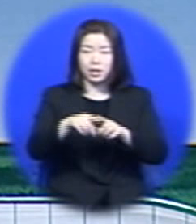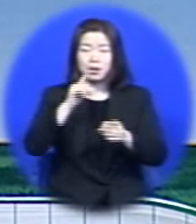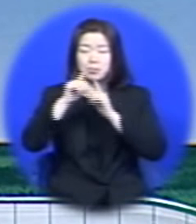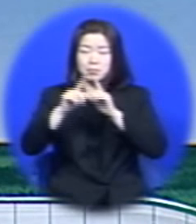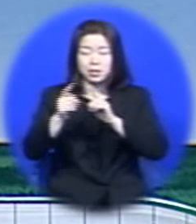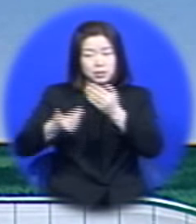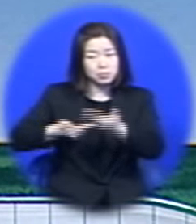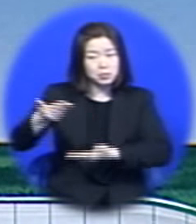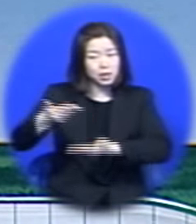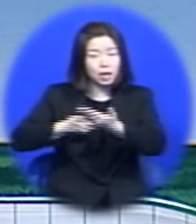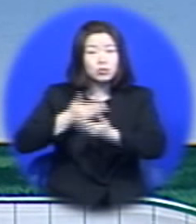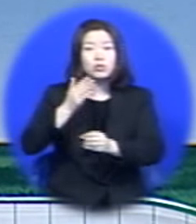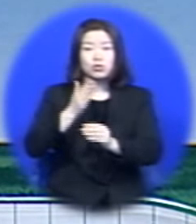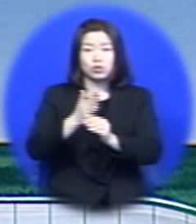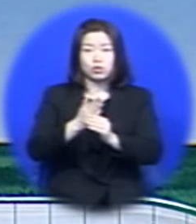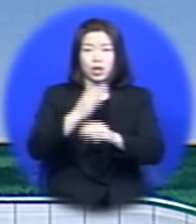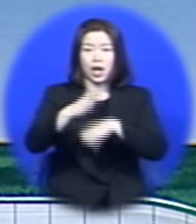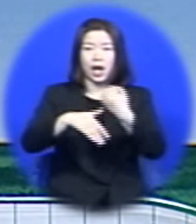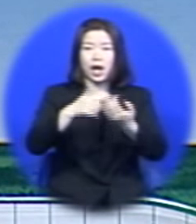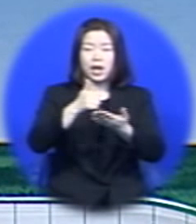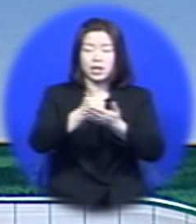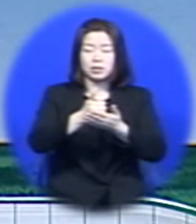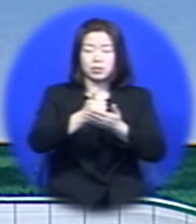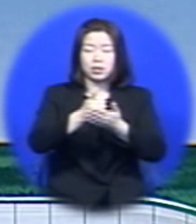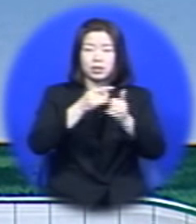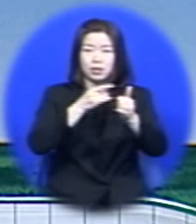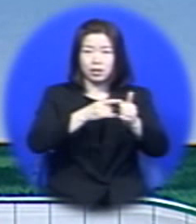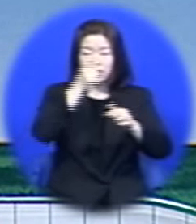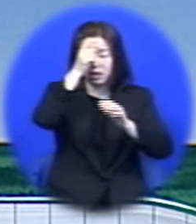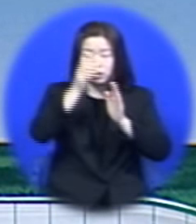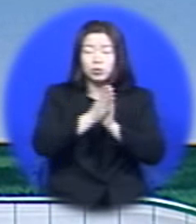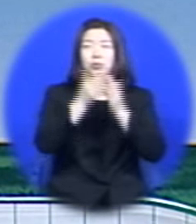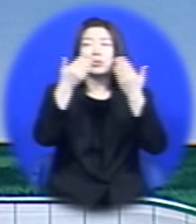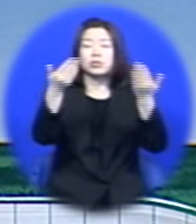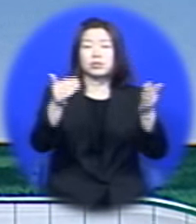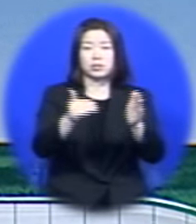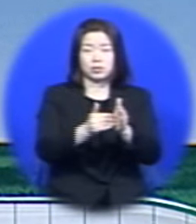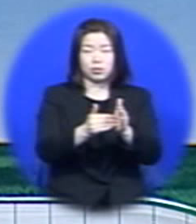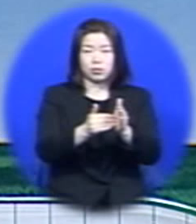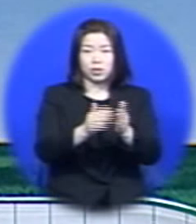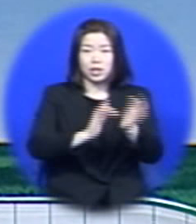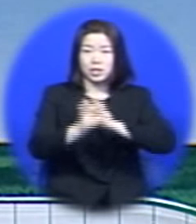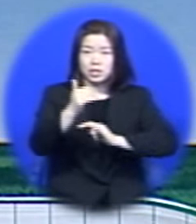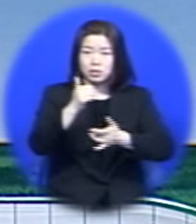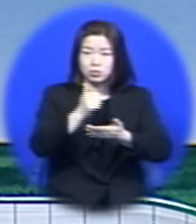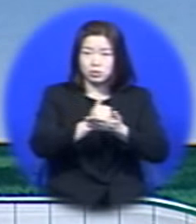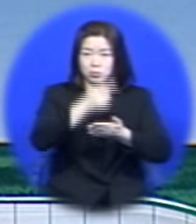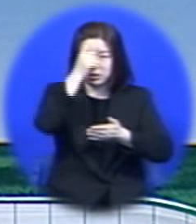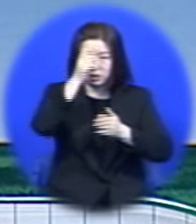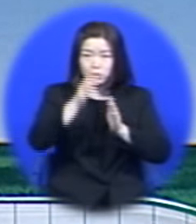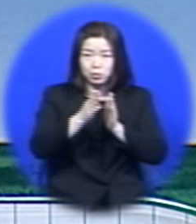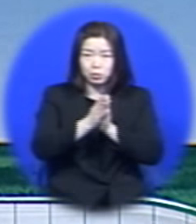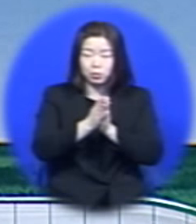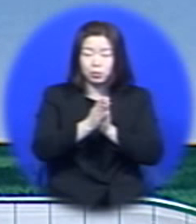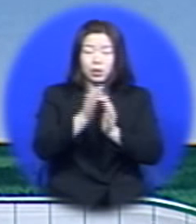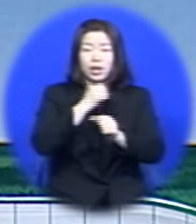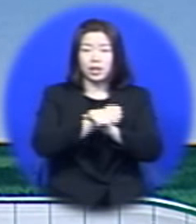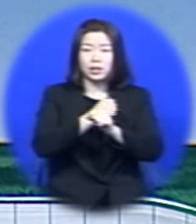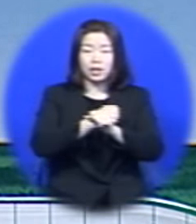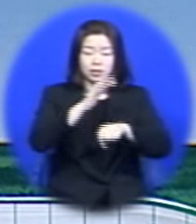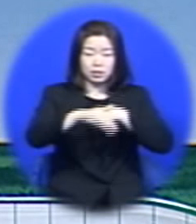말씀을 나누시다가 하나님께 기도하셨어요. 예수님이 기도하셨다는 내용은 성경에 여러 군데